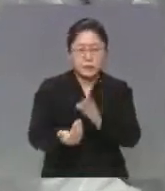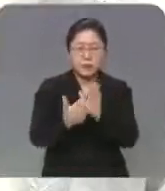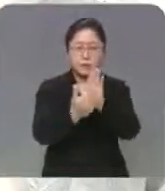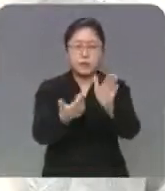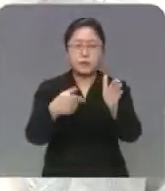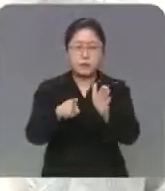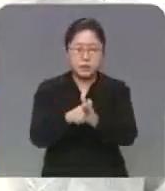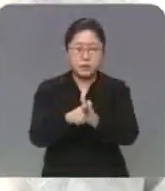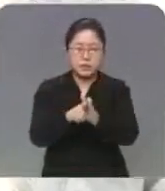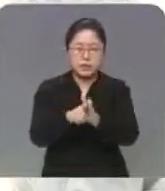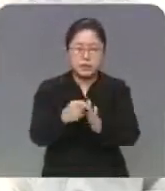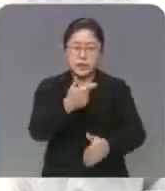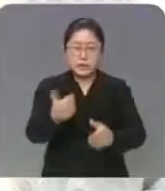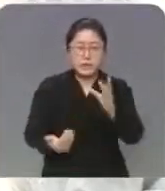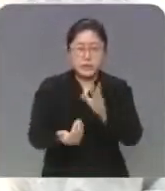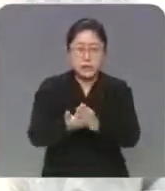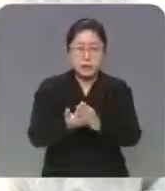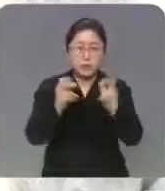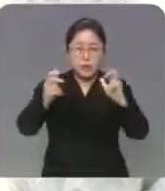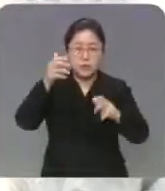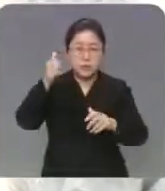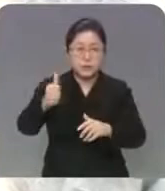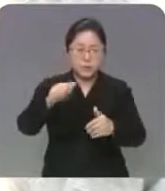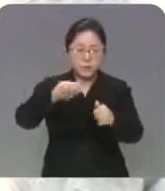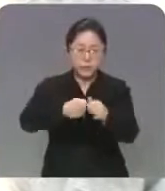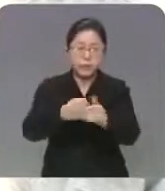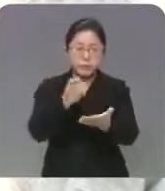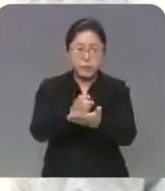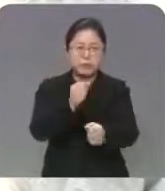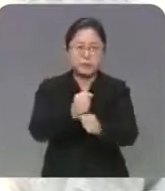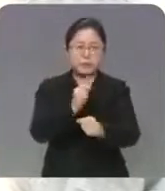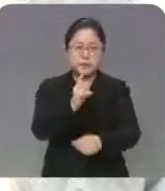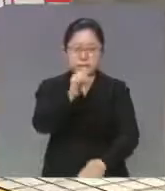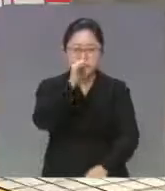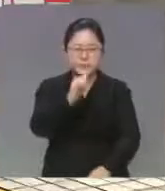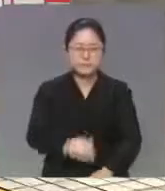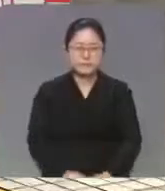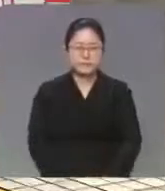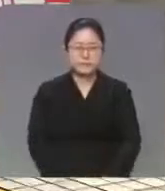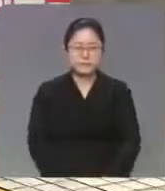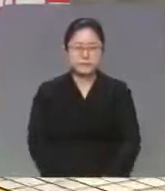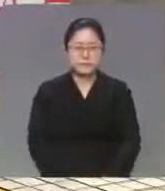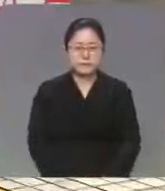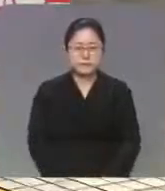막기 위해서 중대재해기업 처벌법을 제정해야 한다고 덧붙였습니다.